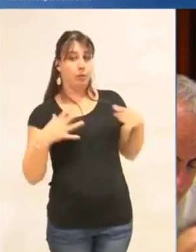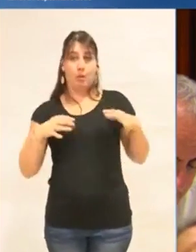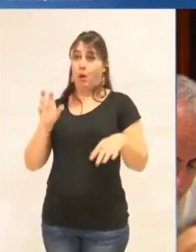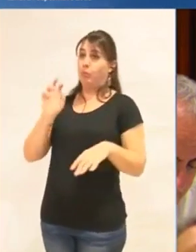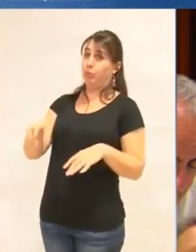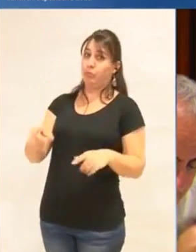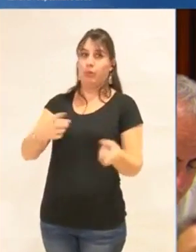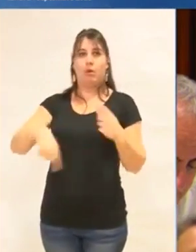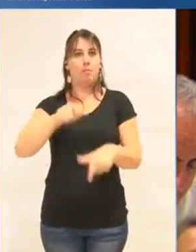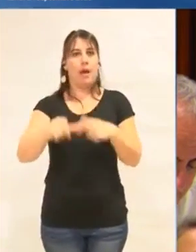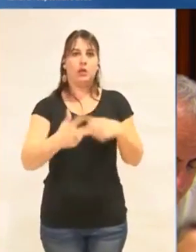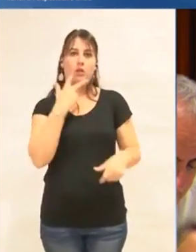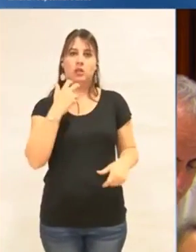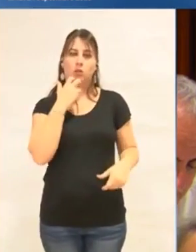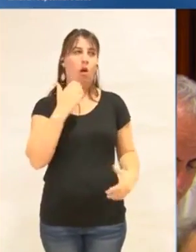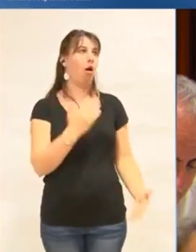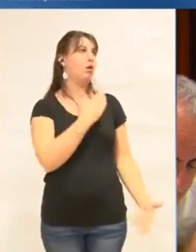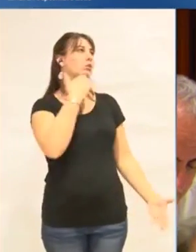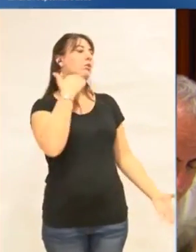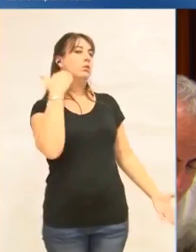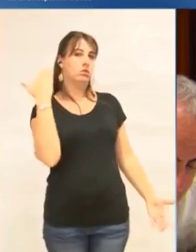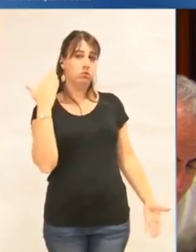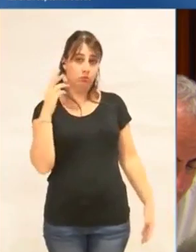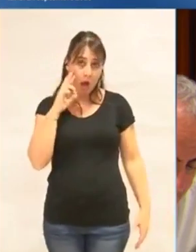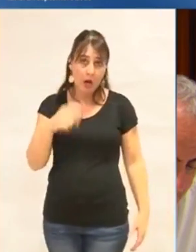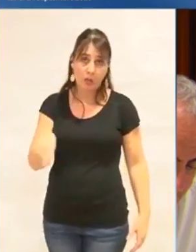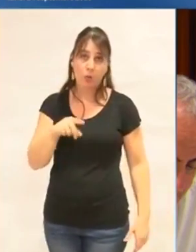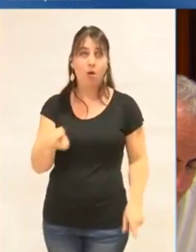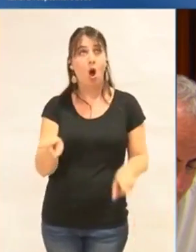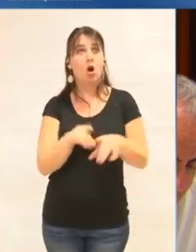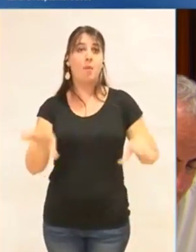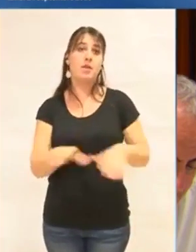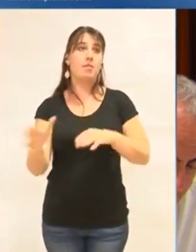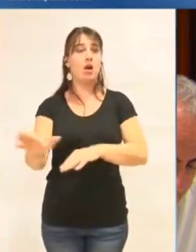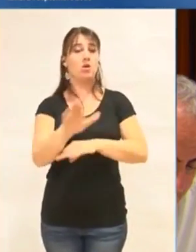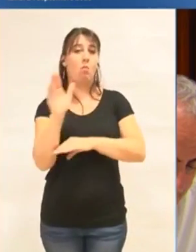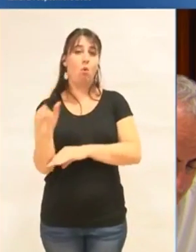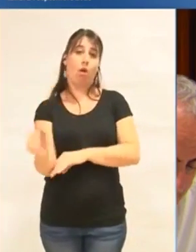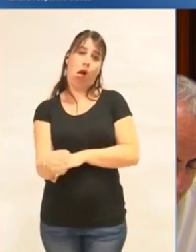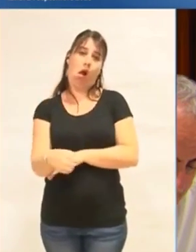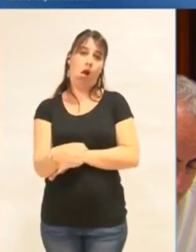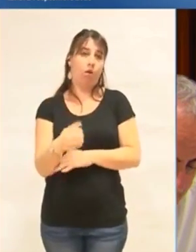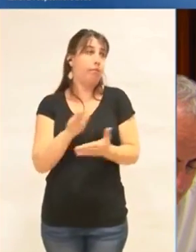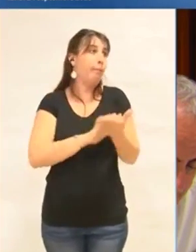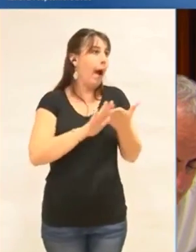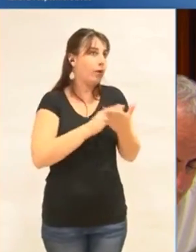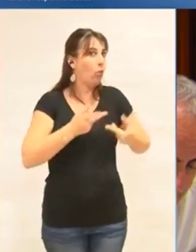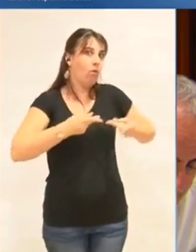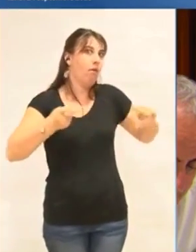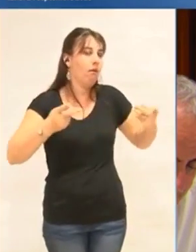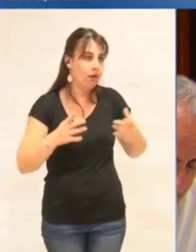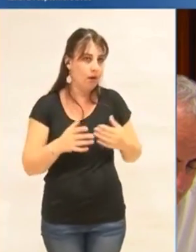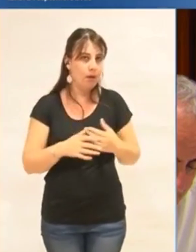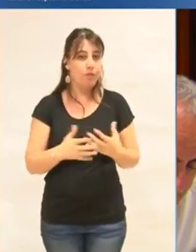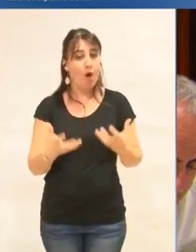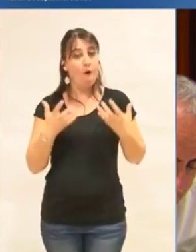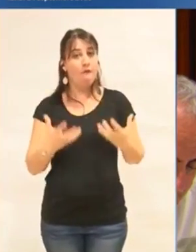titre, et qui donnent l'impression qu'en fait on s'en fiche un peu, excusez-moi de le dire comme ça. Donc quand